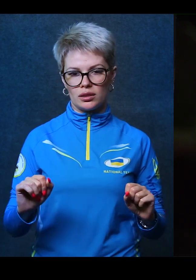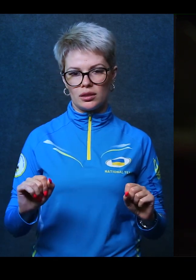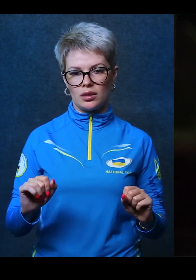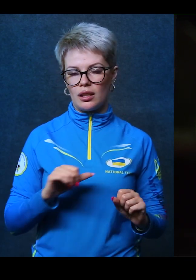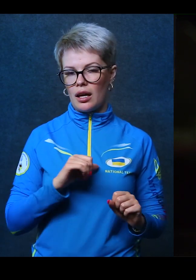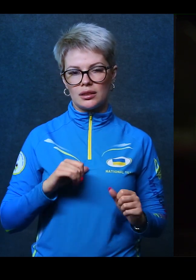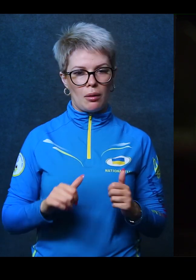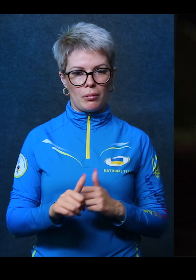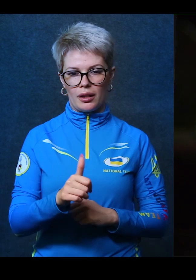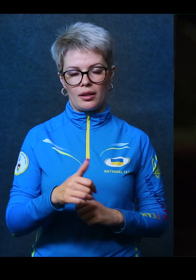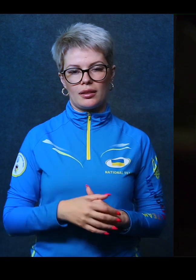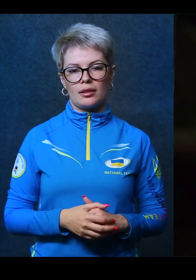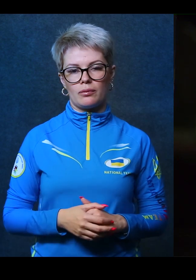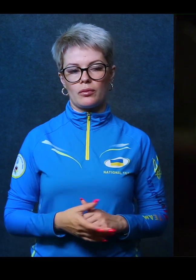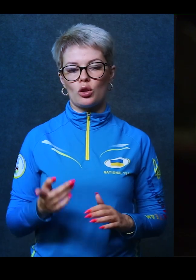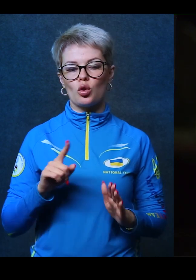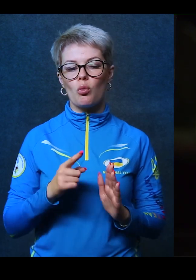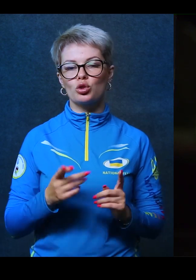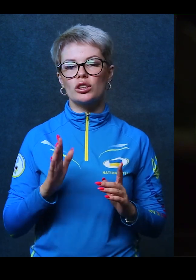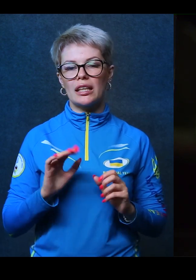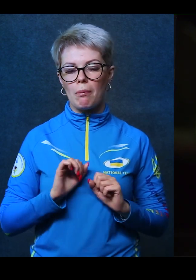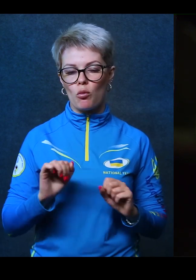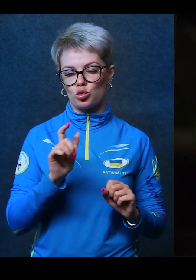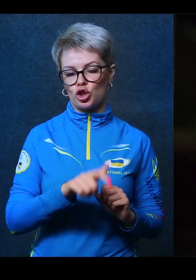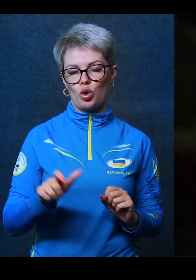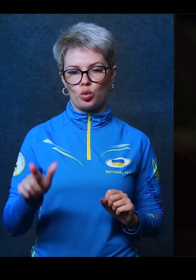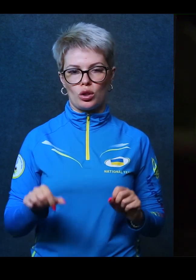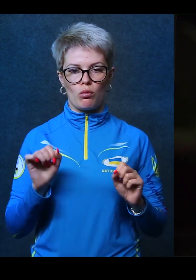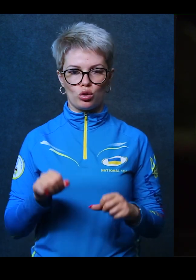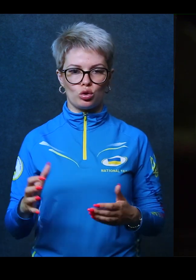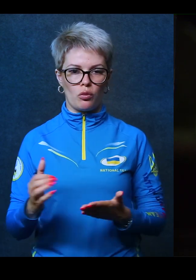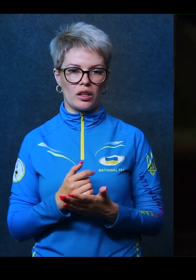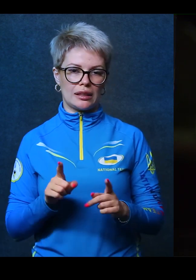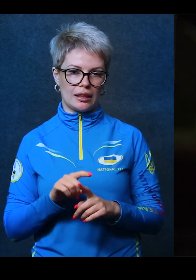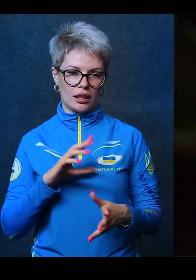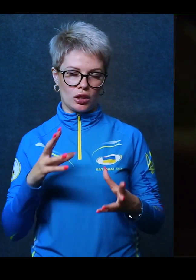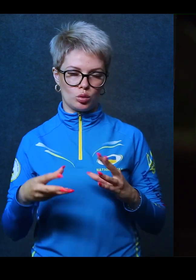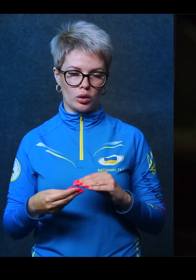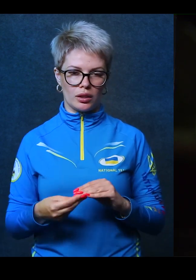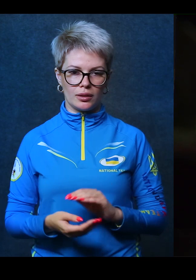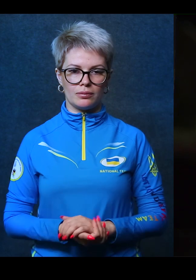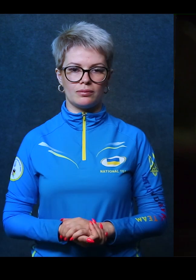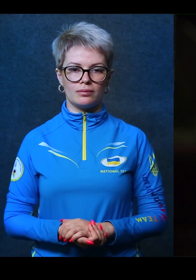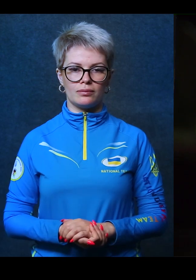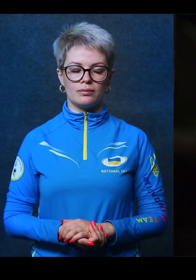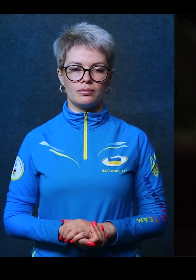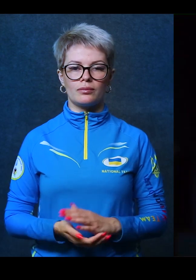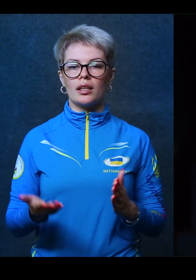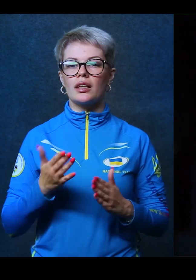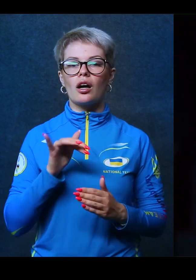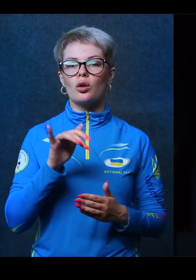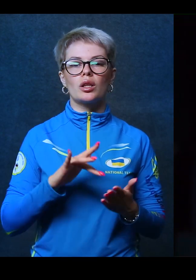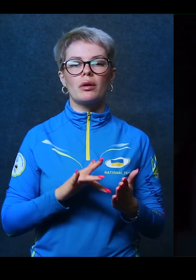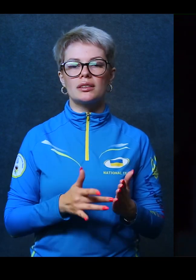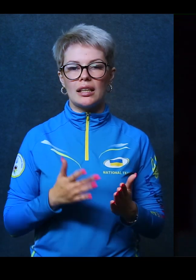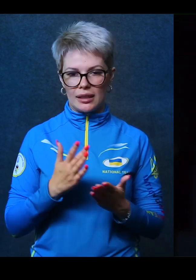мужність насамперед. Тому що тільки мужні люди можуть здобувати такі результати. А яка в тебе